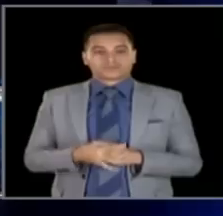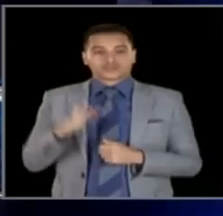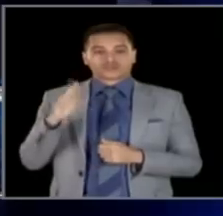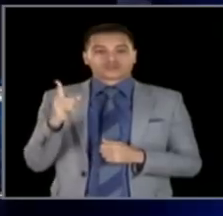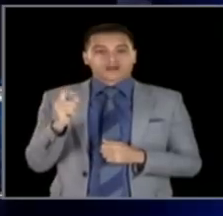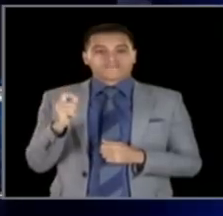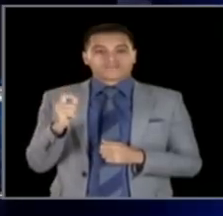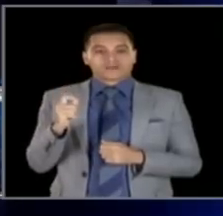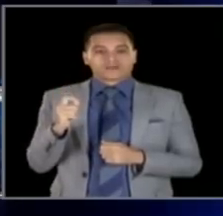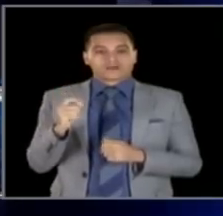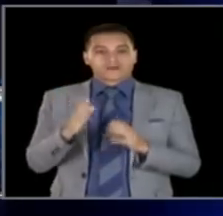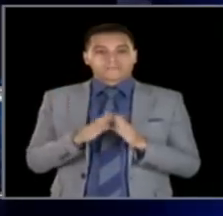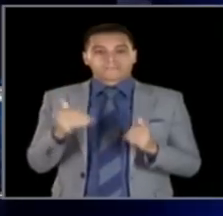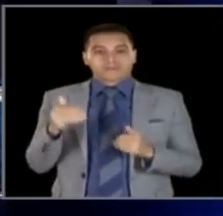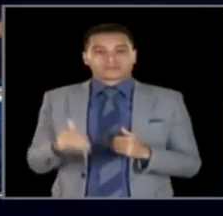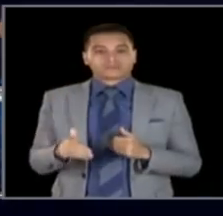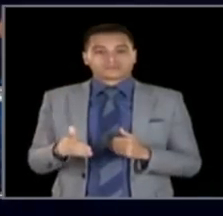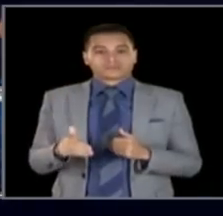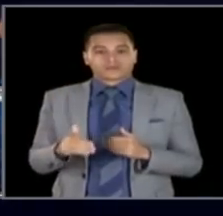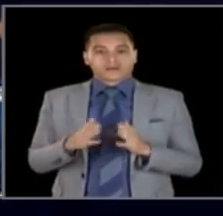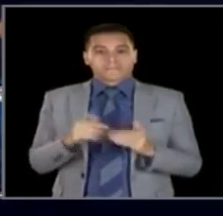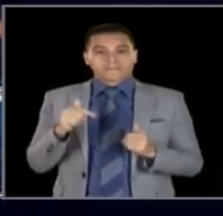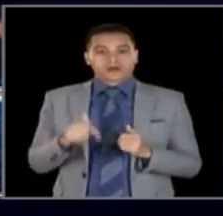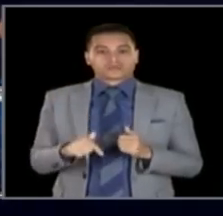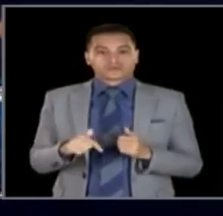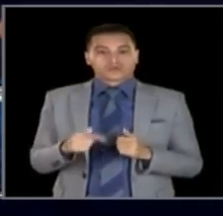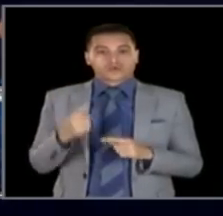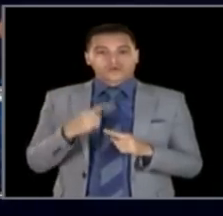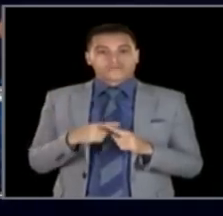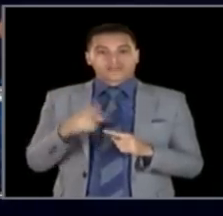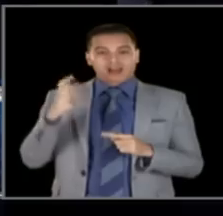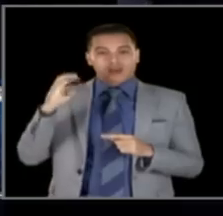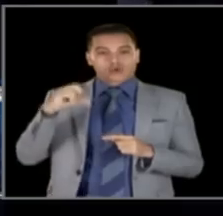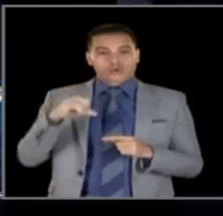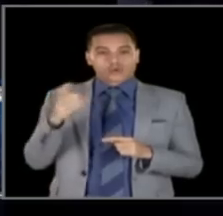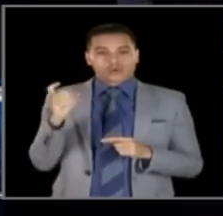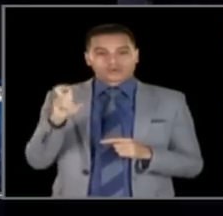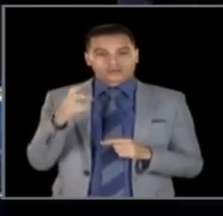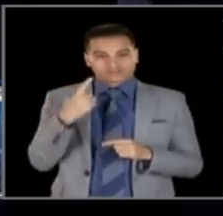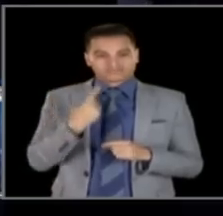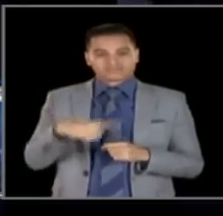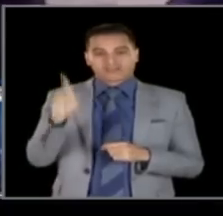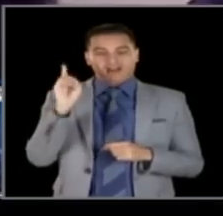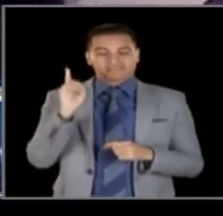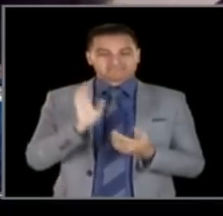شرف. جمهورية مصر العربية. مصر يا شرف. وفي الجونة، إجابة صحيحة.